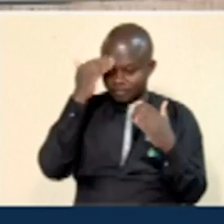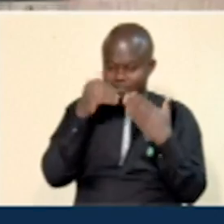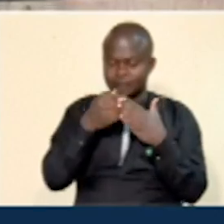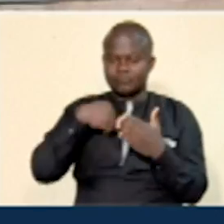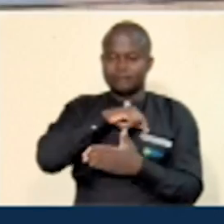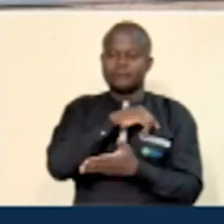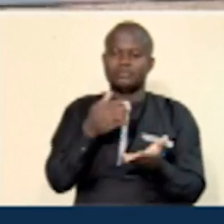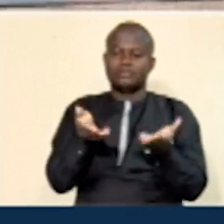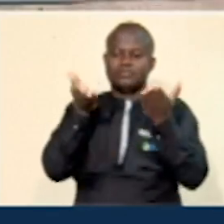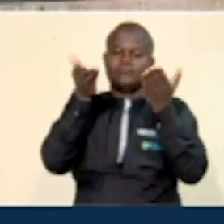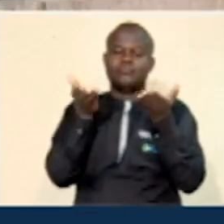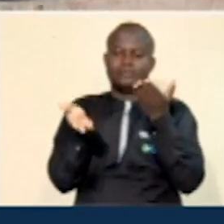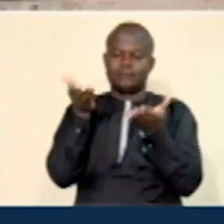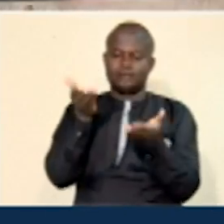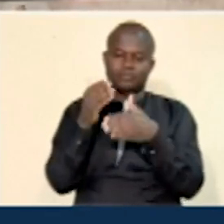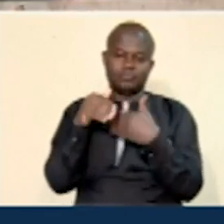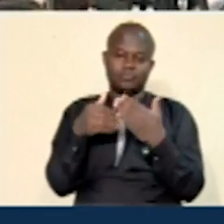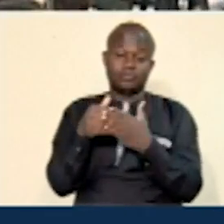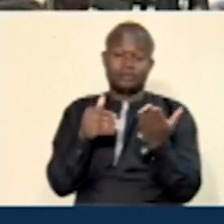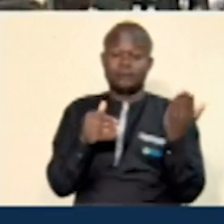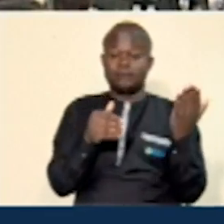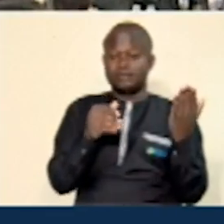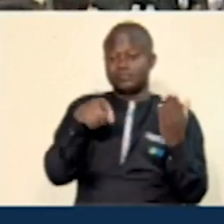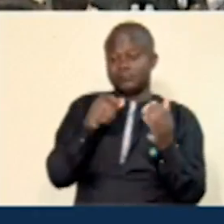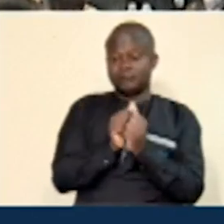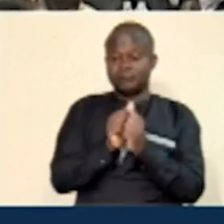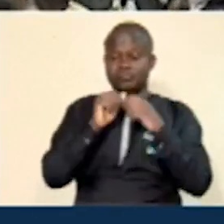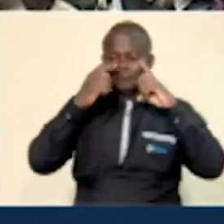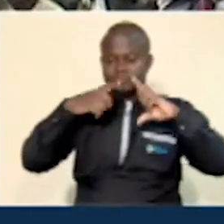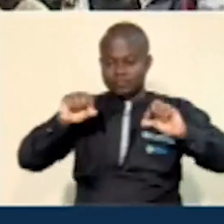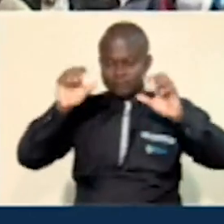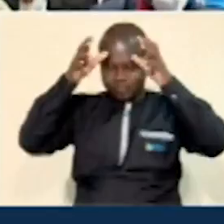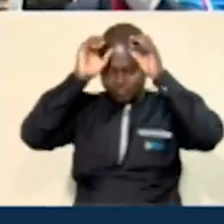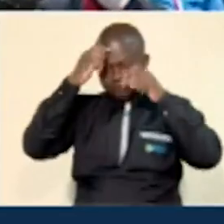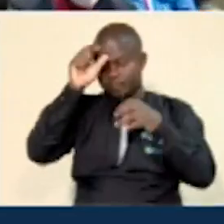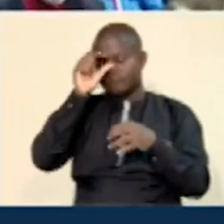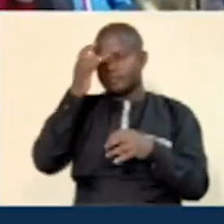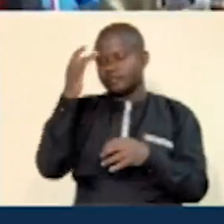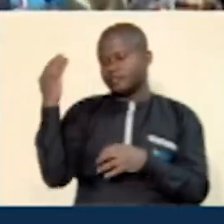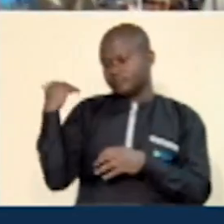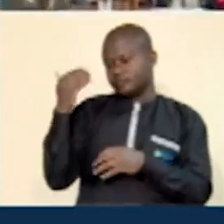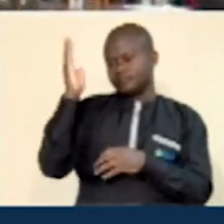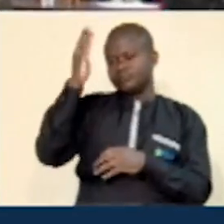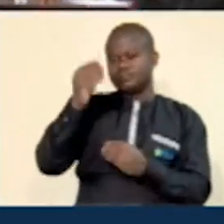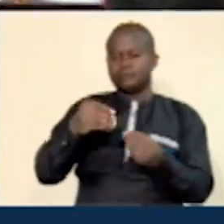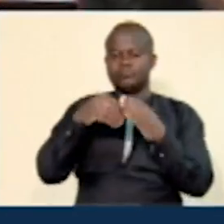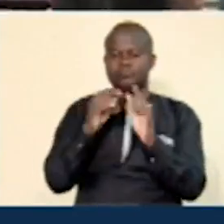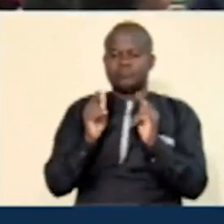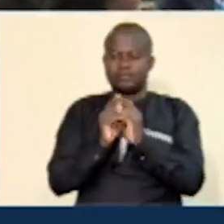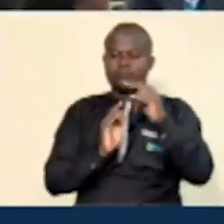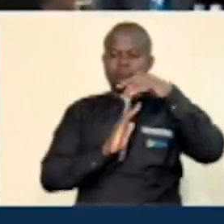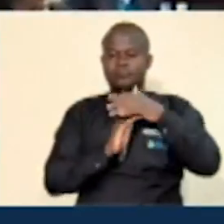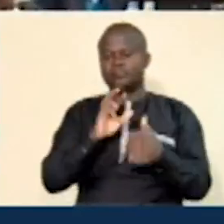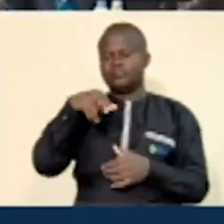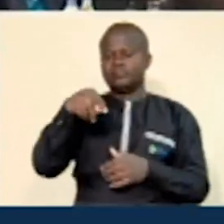ngo tuzamure igipimo kitezwe. Mu ijambo Perezida wa Repubulika Paul Kagame aherutse kugeza kubitabira inama nkuru y'umuryango